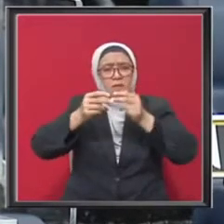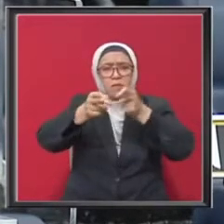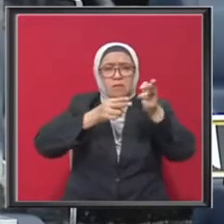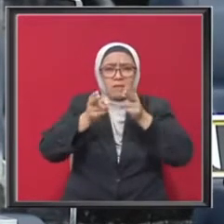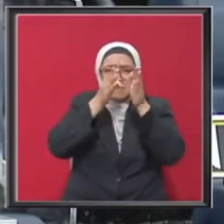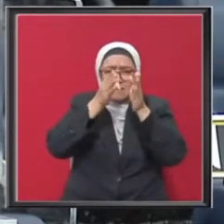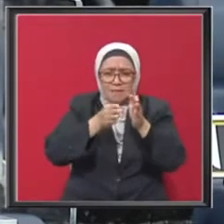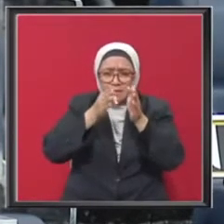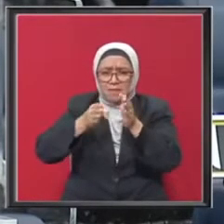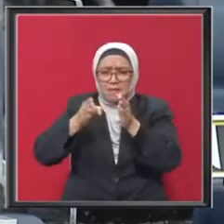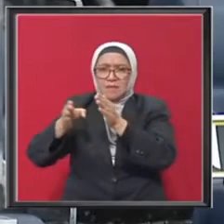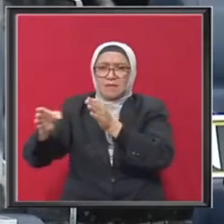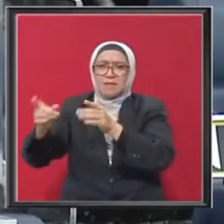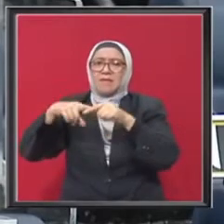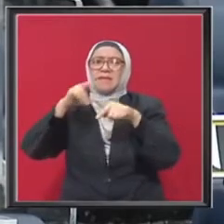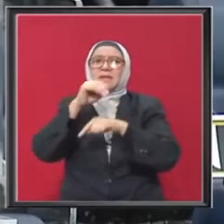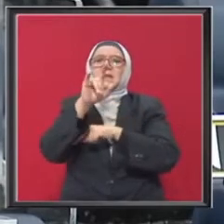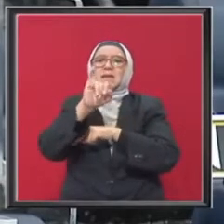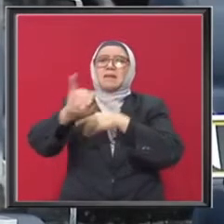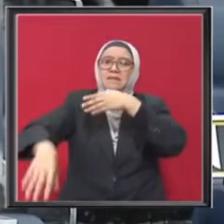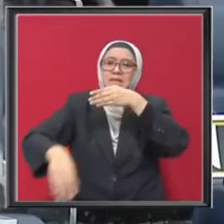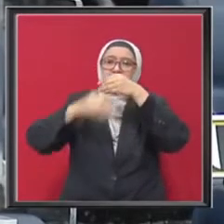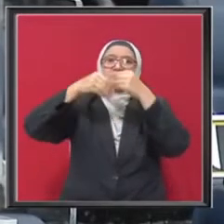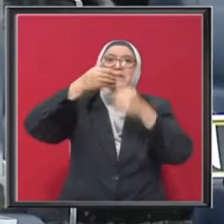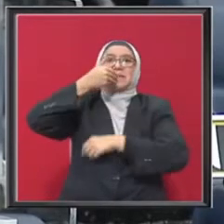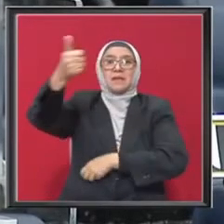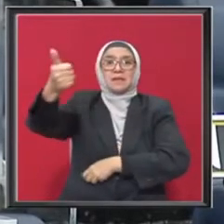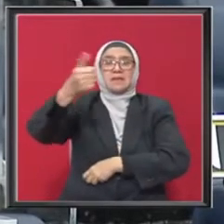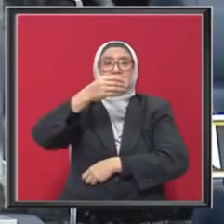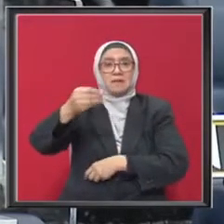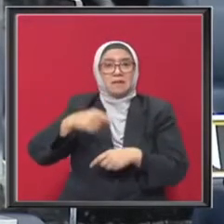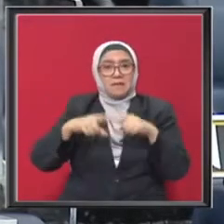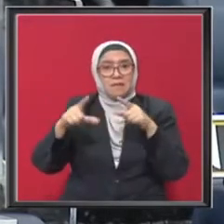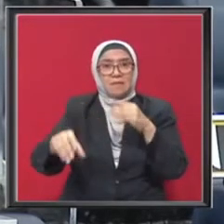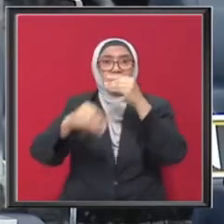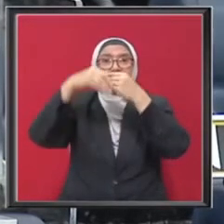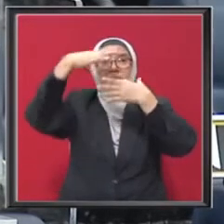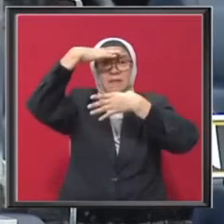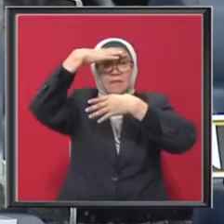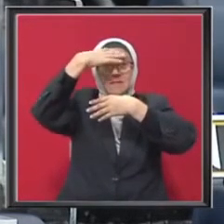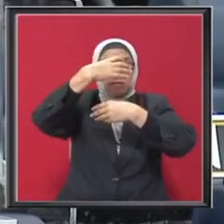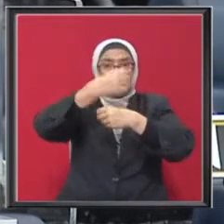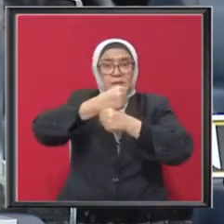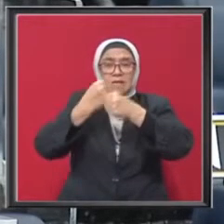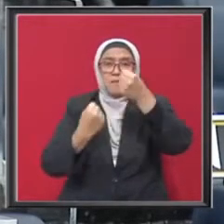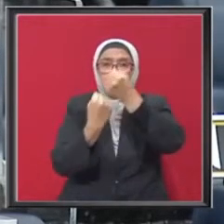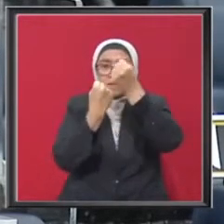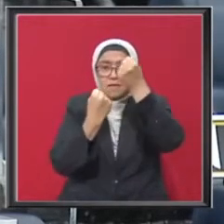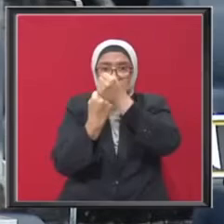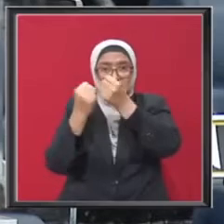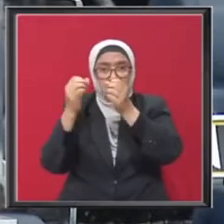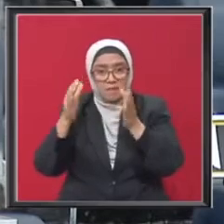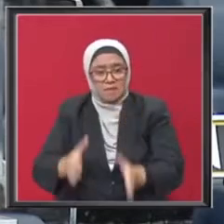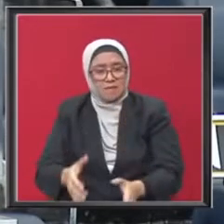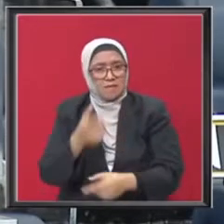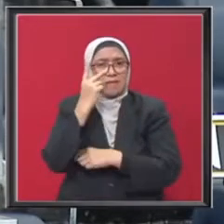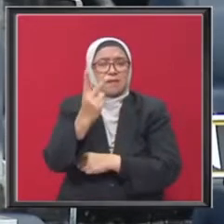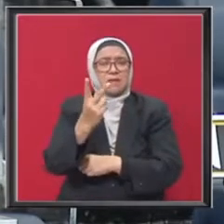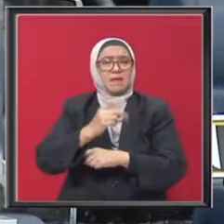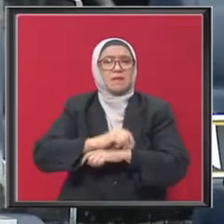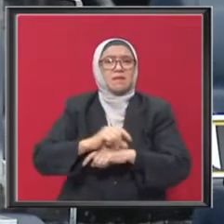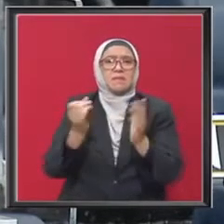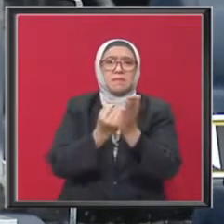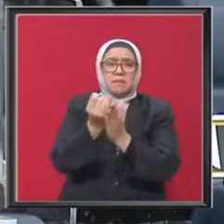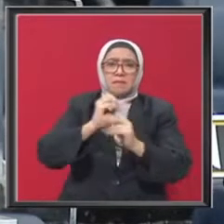jauh lebih tinggi ditambah pula akan memberi keyakinan kepada penaja penajo karena melihat kepada ketulusan